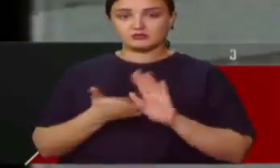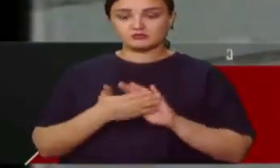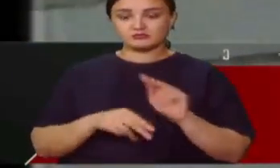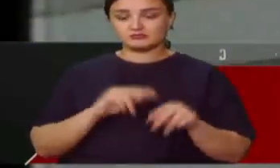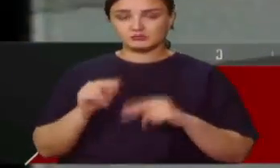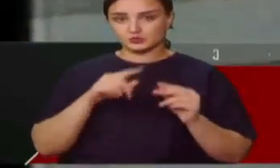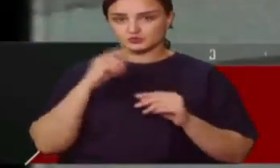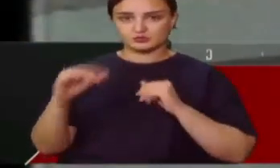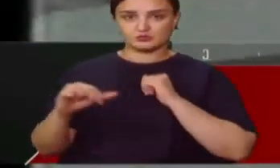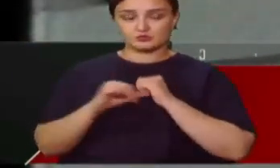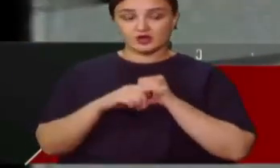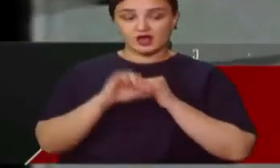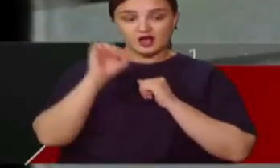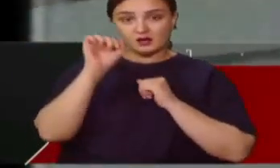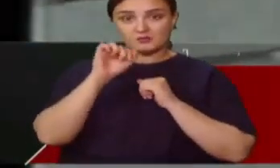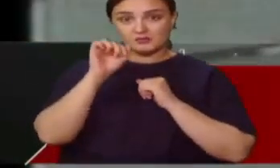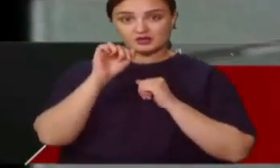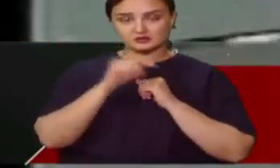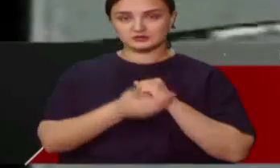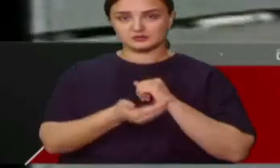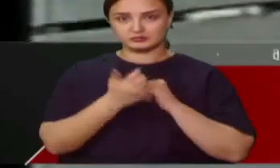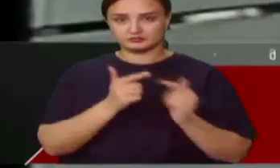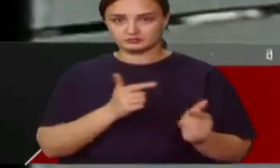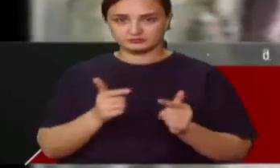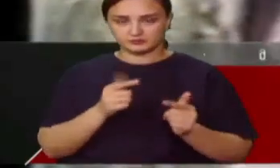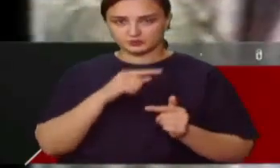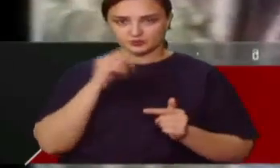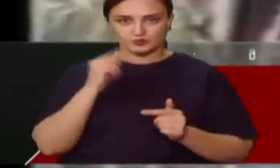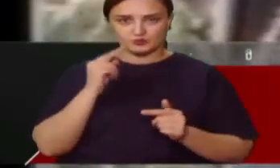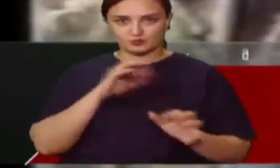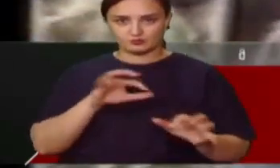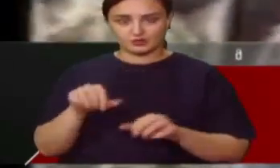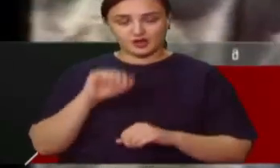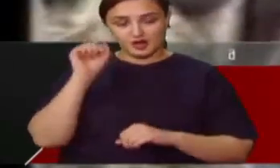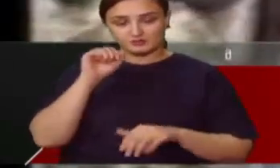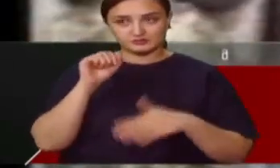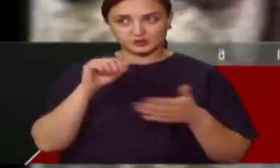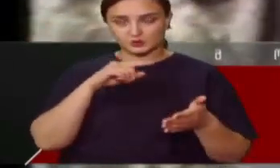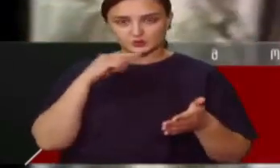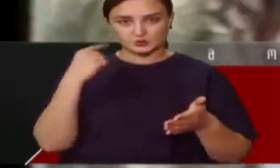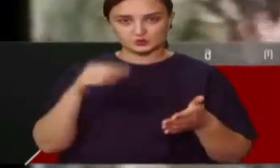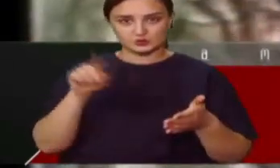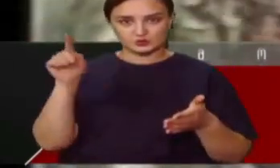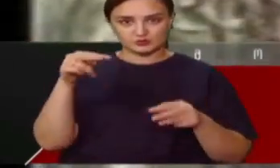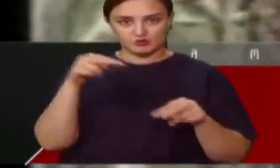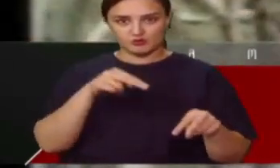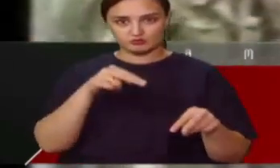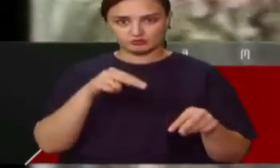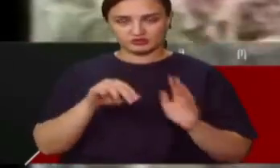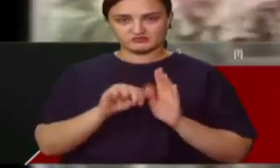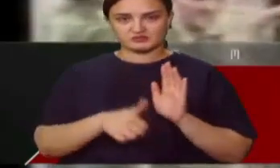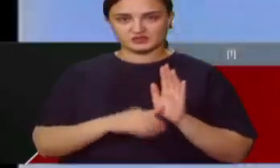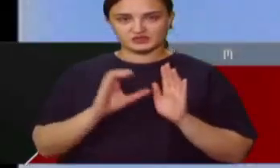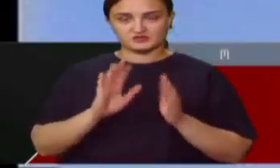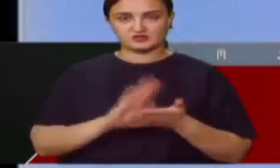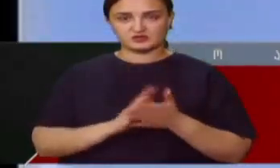რუსების დახმარებით სეპარატისტებმა სოხუმზე შეტევის მოსამზადებლად გამოიყენეს. აფხაზურმა მხარემ, რომელიც რუს დამკვირვებლებს უნდა გაეკონტროლებინათ, 16